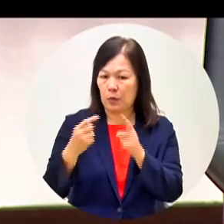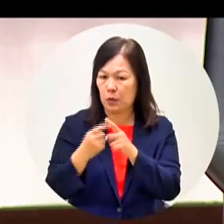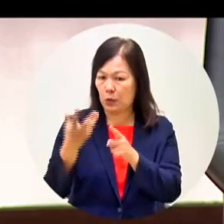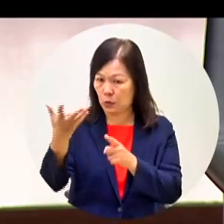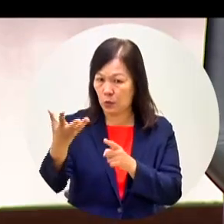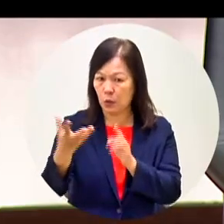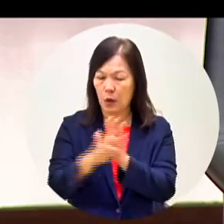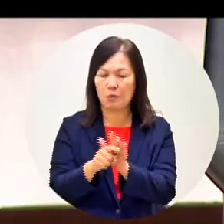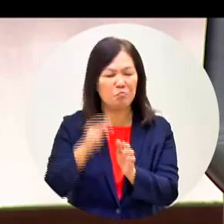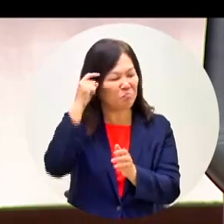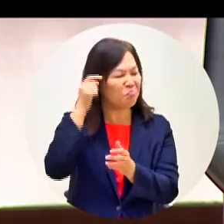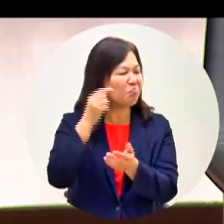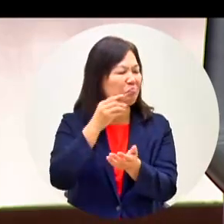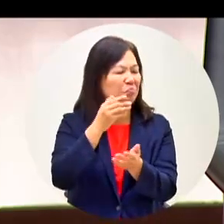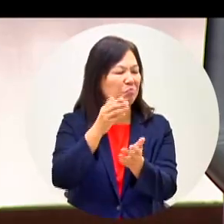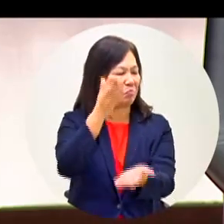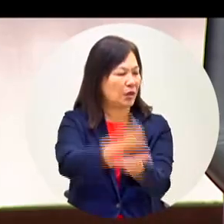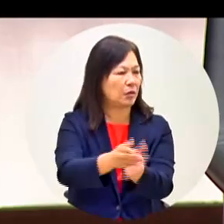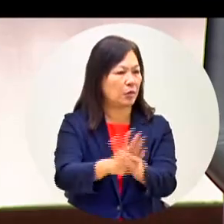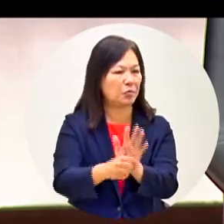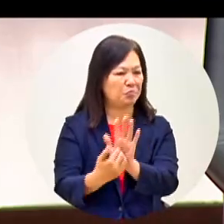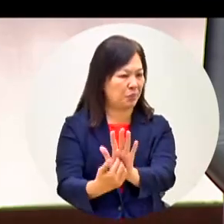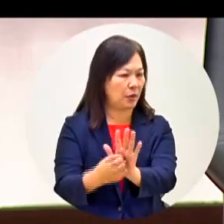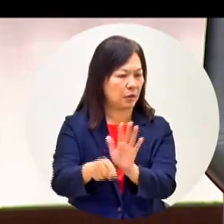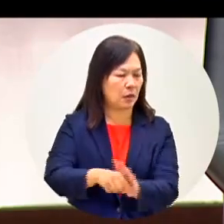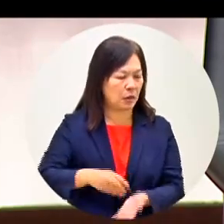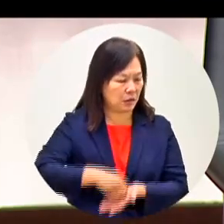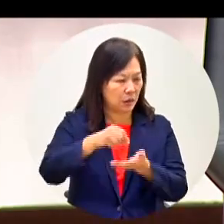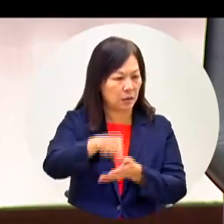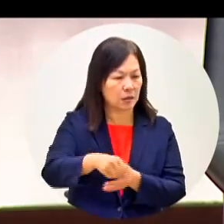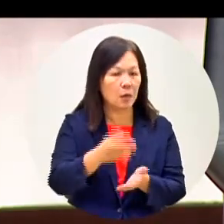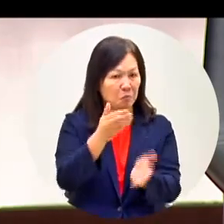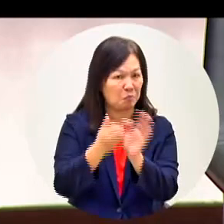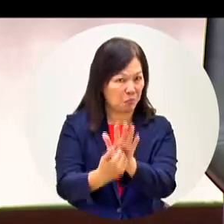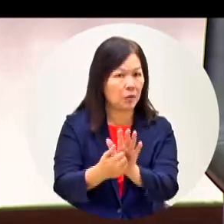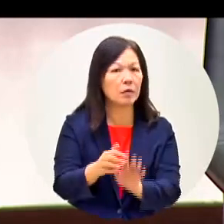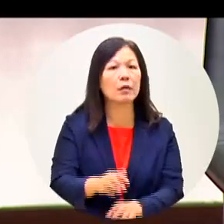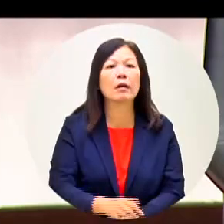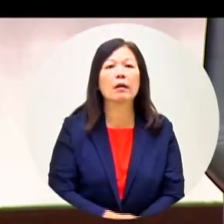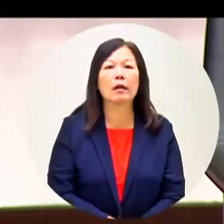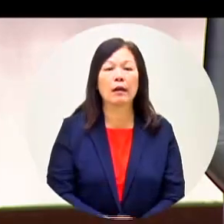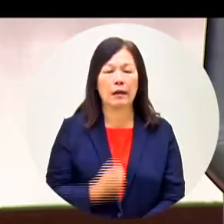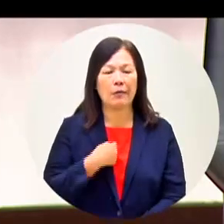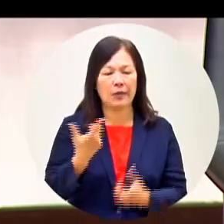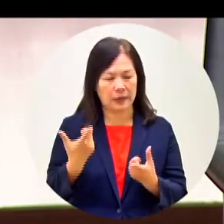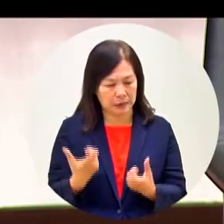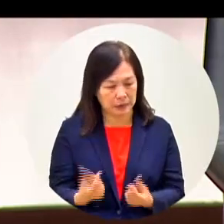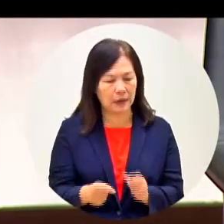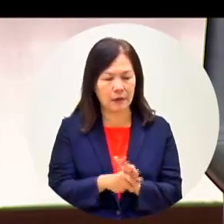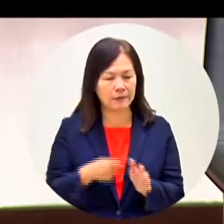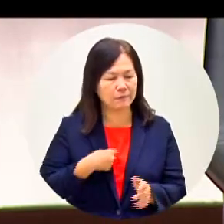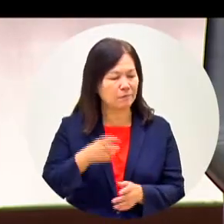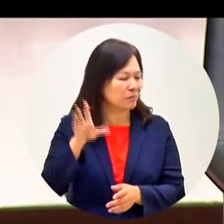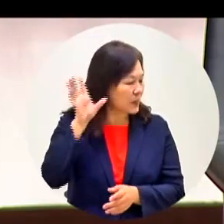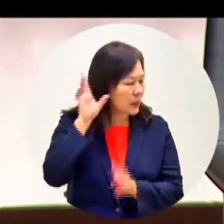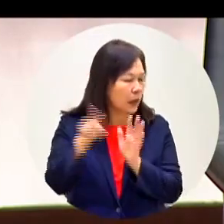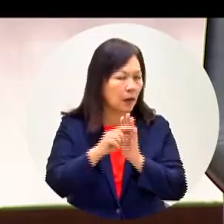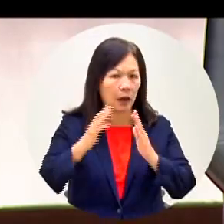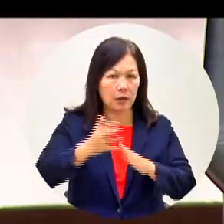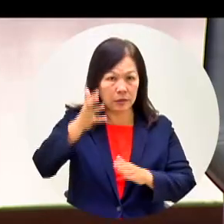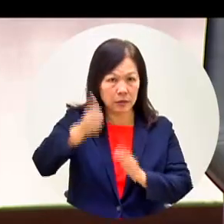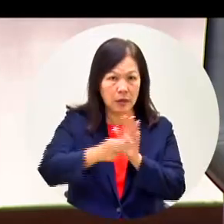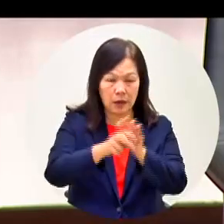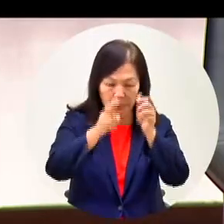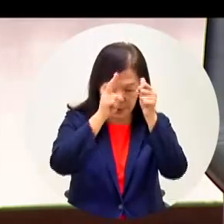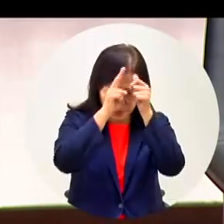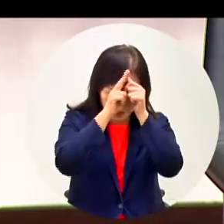报告的这样的提案。那所以本席也非常的欣慰，刚才已经听到我们的许议长还有我们的韩市长勇